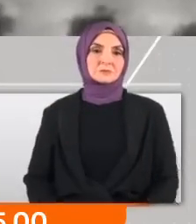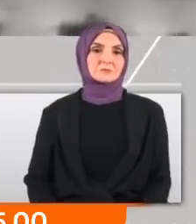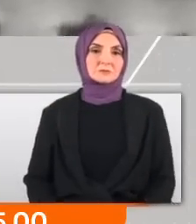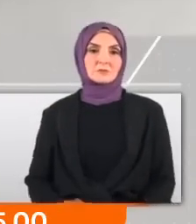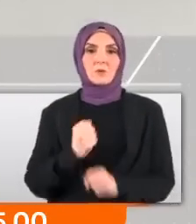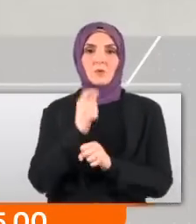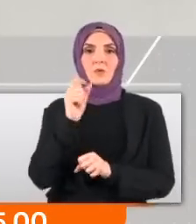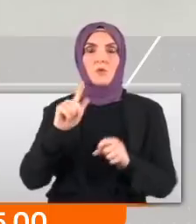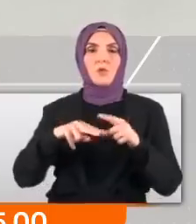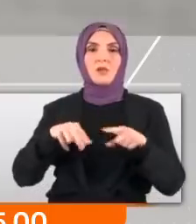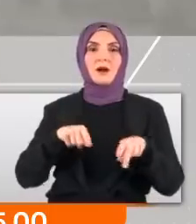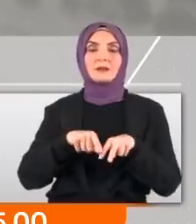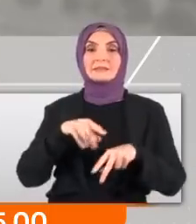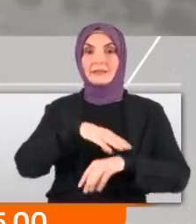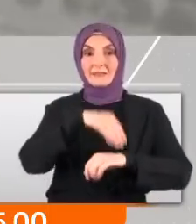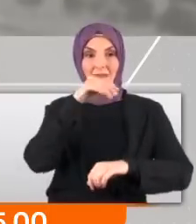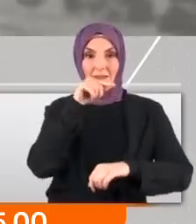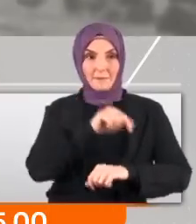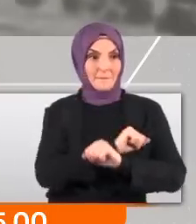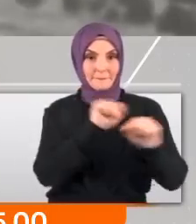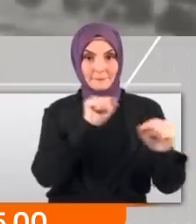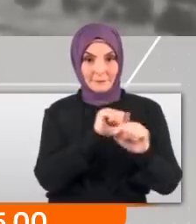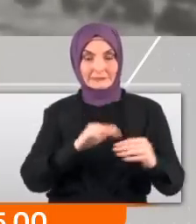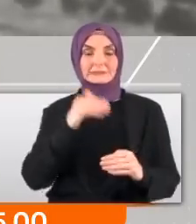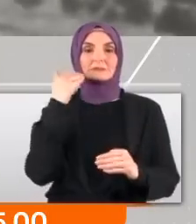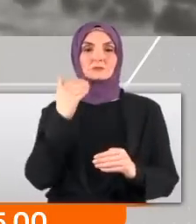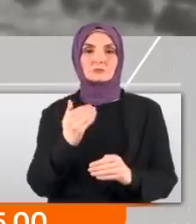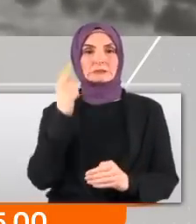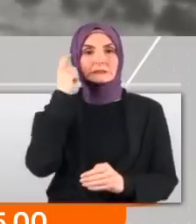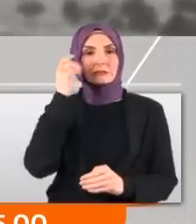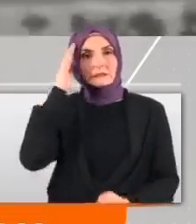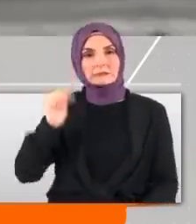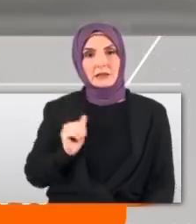Golan Tepelerinde yaşanan patlamalar sonrası İsrail ordusu birçok